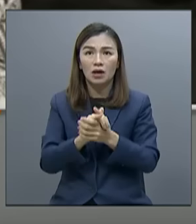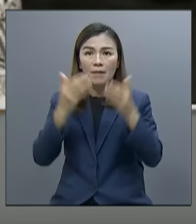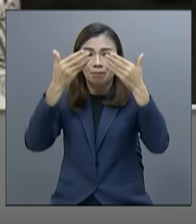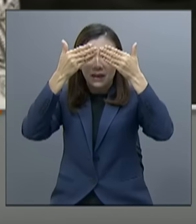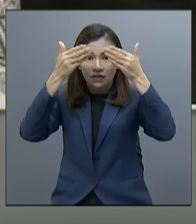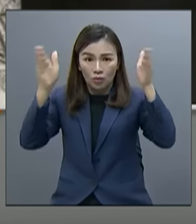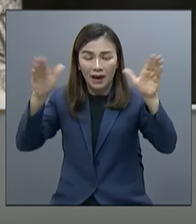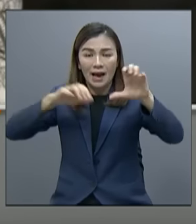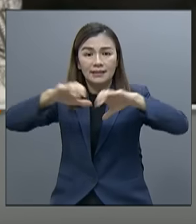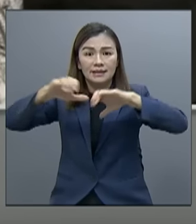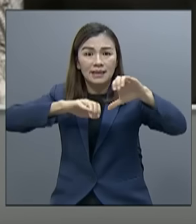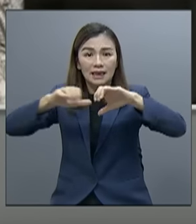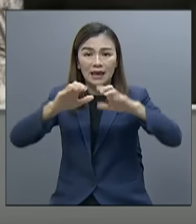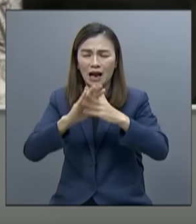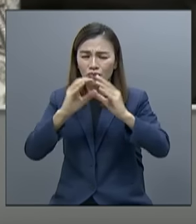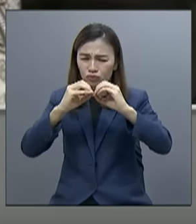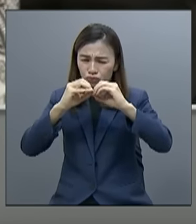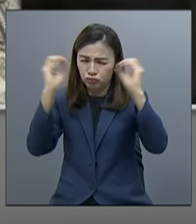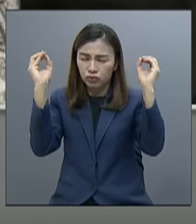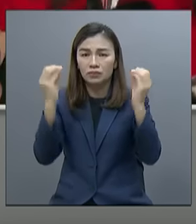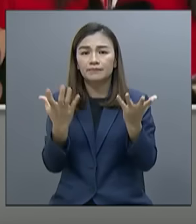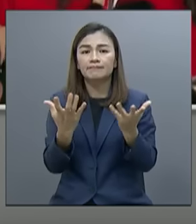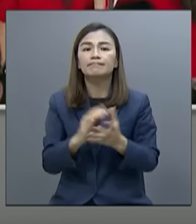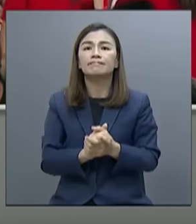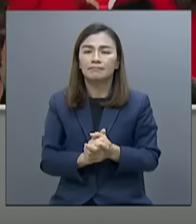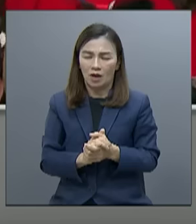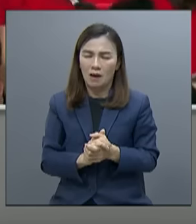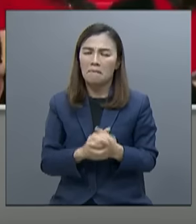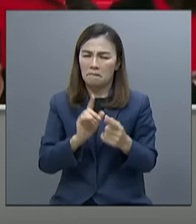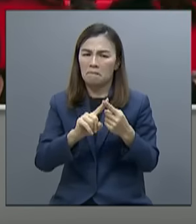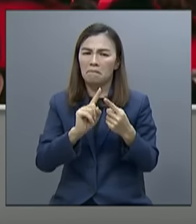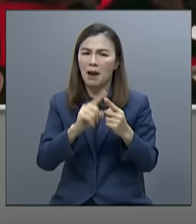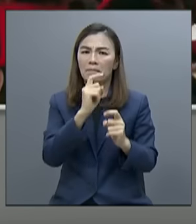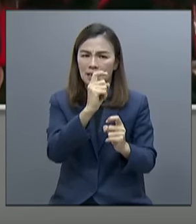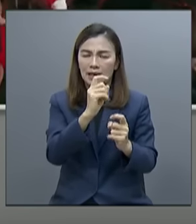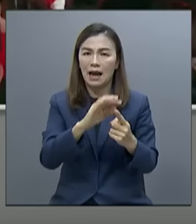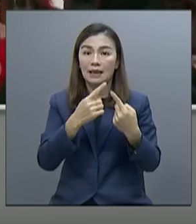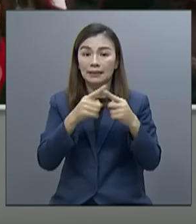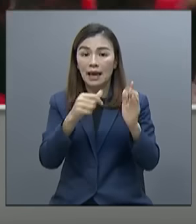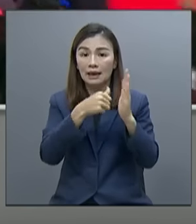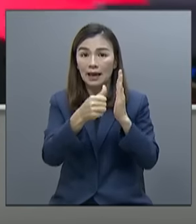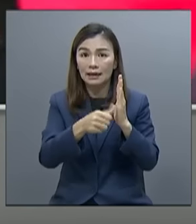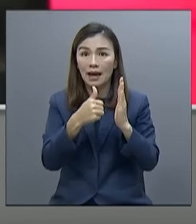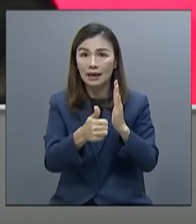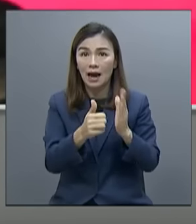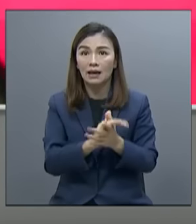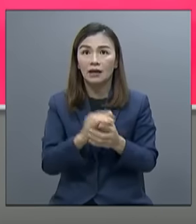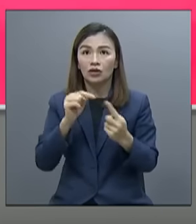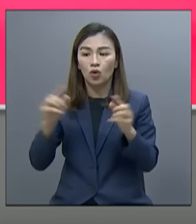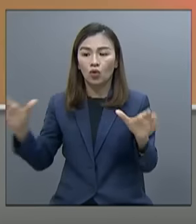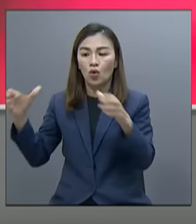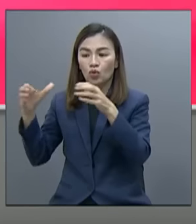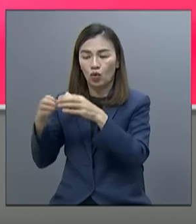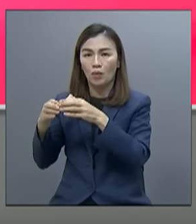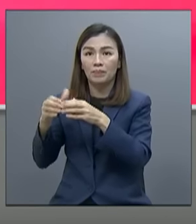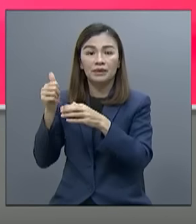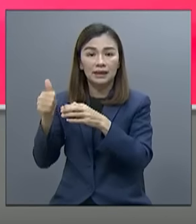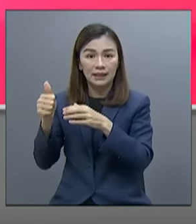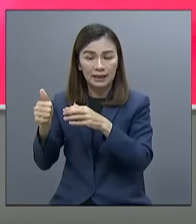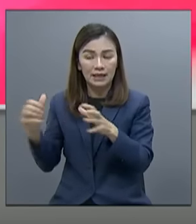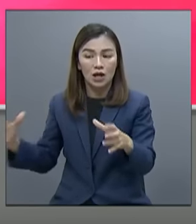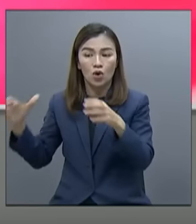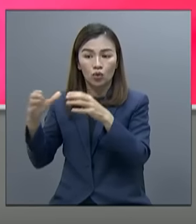ชการแผ่นดินยังไม่มีอันนี้เป็นจุดเสี่ยงที่1ค่ะแต่นี่แก้ได้ค่ะแก้ได้ด้วยทีมที่ดีทีมที่ให้